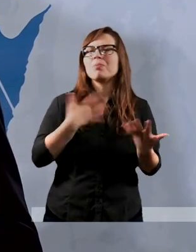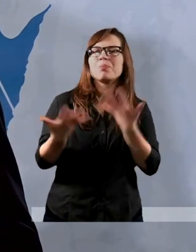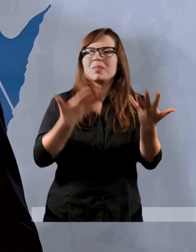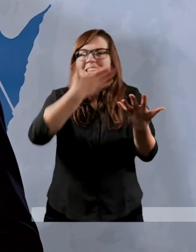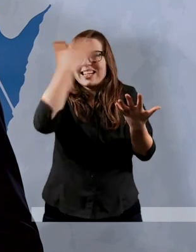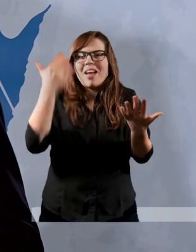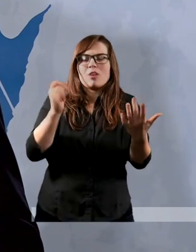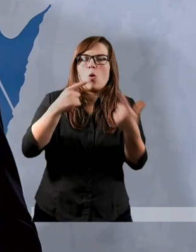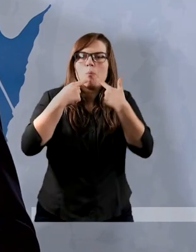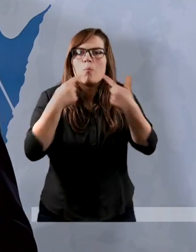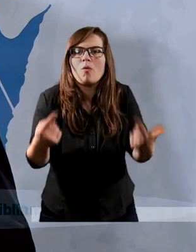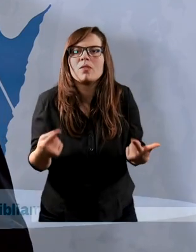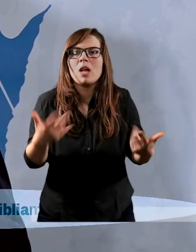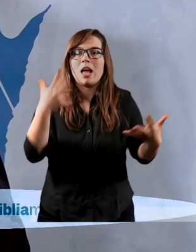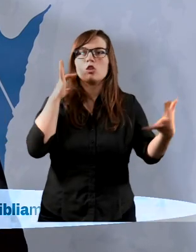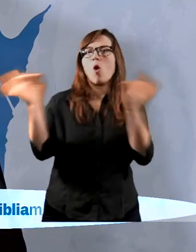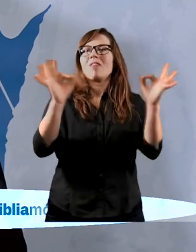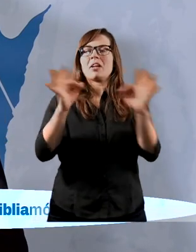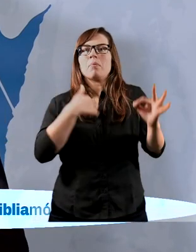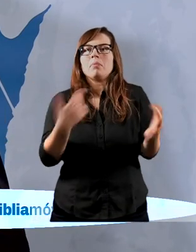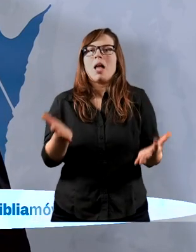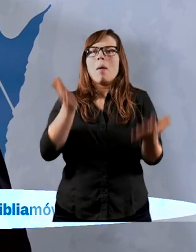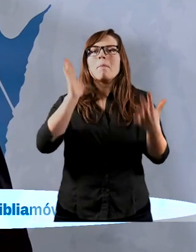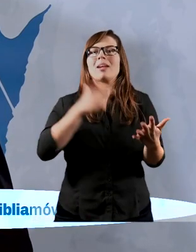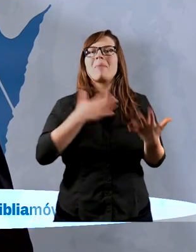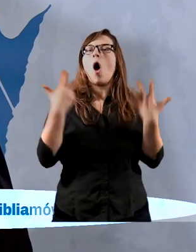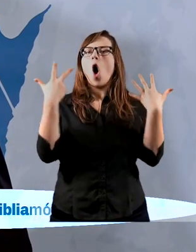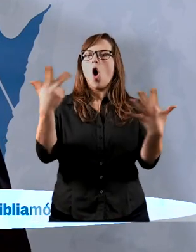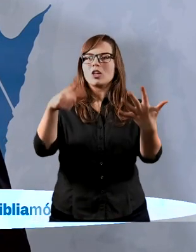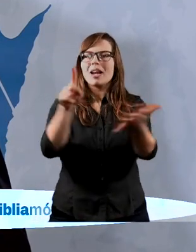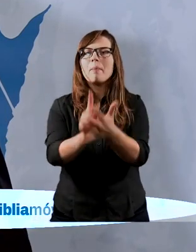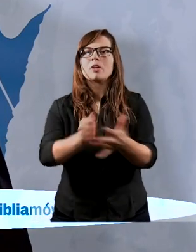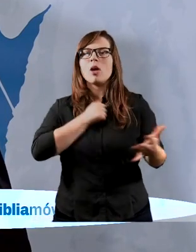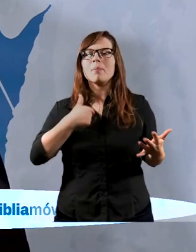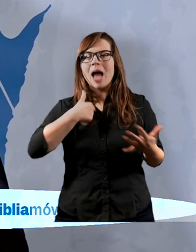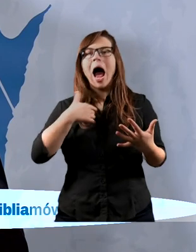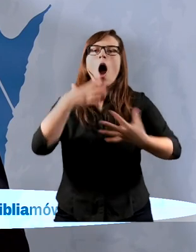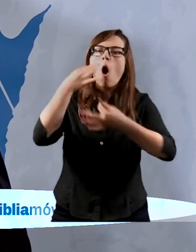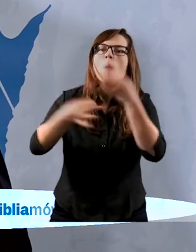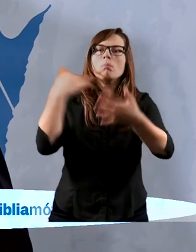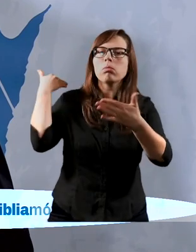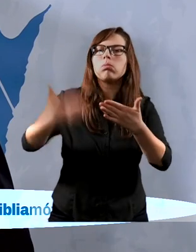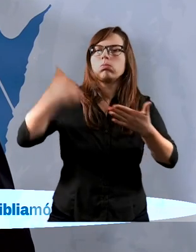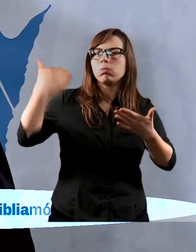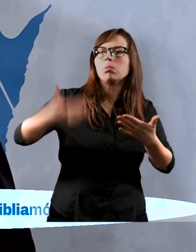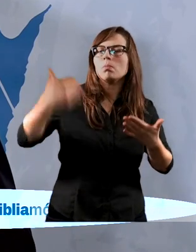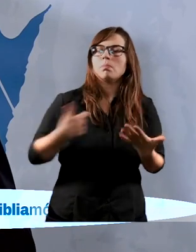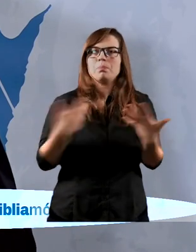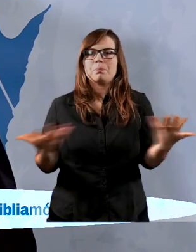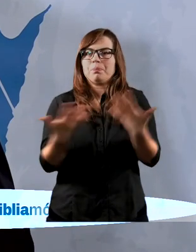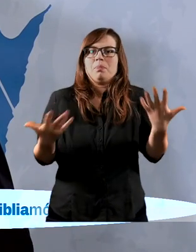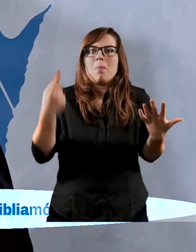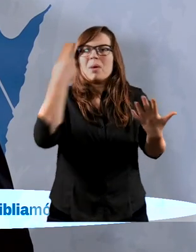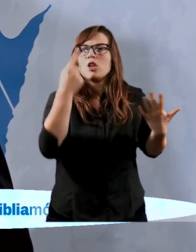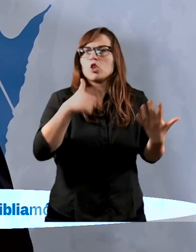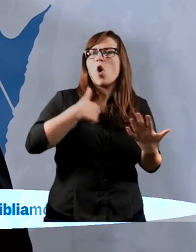co wtedy powiedzieć. Dowiedziałem się, że będę miał 8 minut, czy 9 do opowiedzenia i zastanawiałem się, co